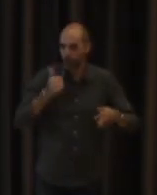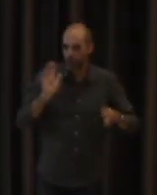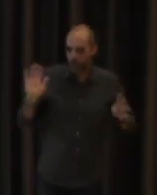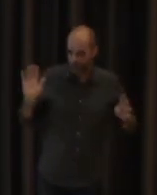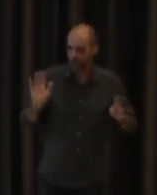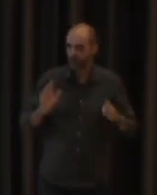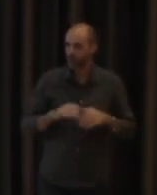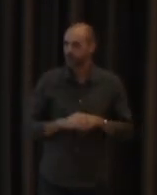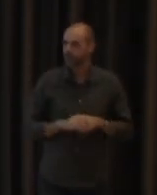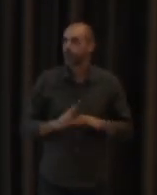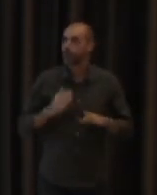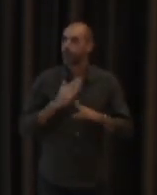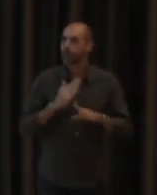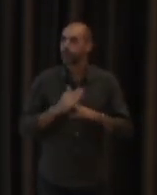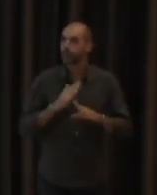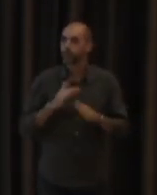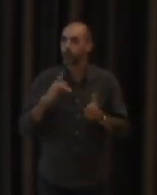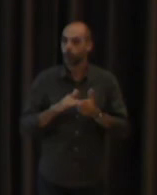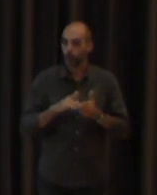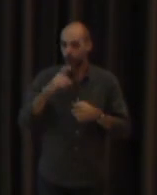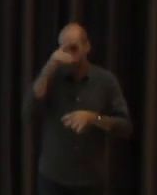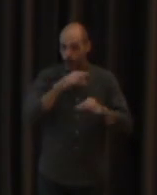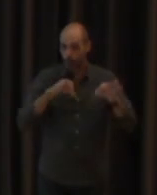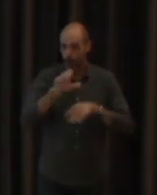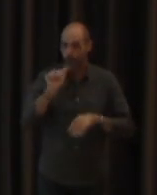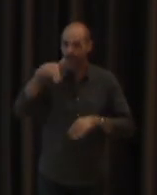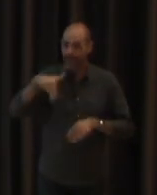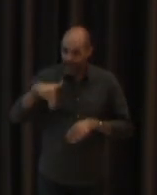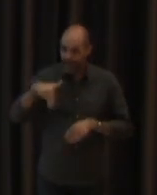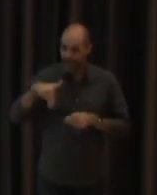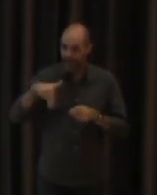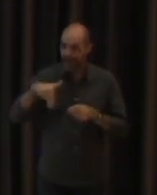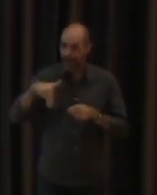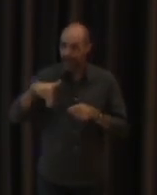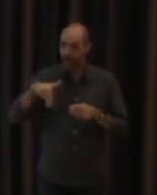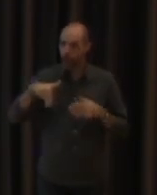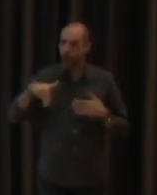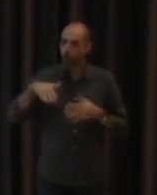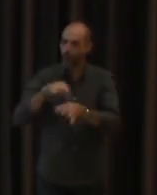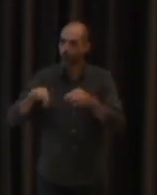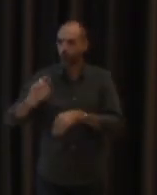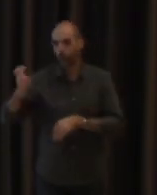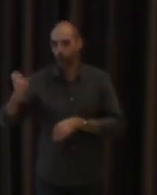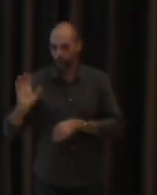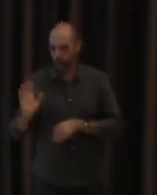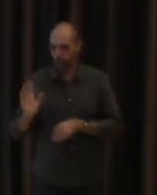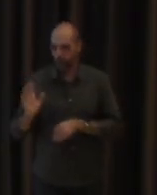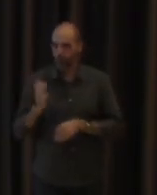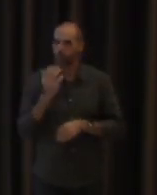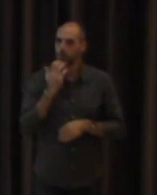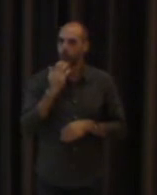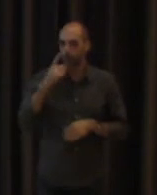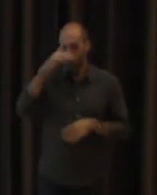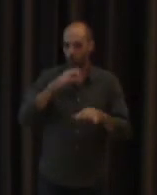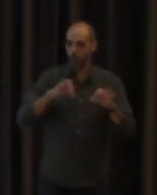quatre possibilitats, però sempre que pots tenir el pronomen hi pot haver-n'hi algun altre que li fa la guitza. El fet que el pronomen, doncs,